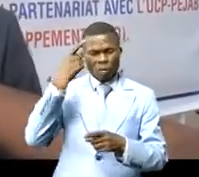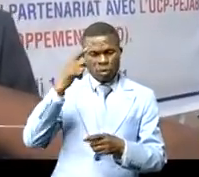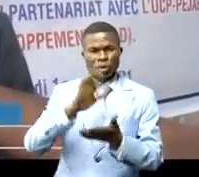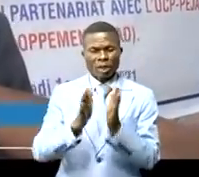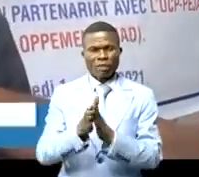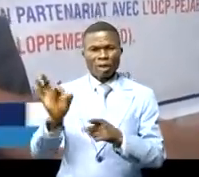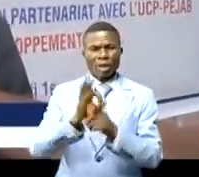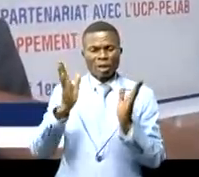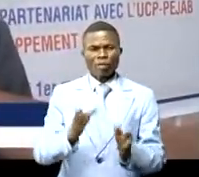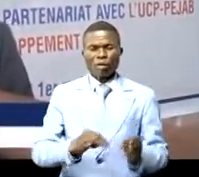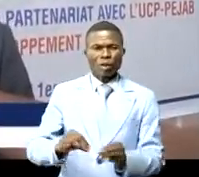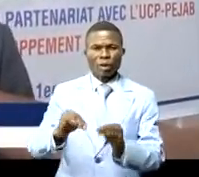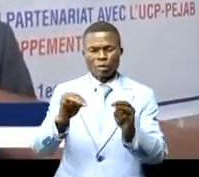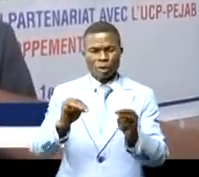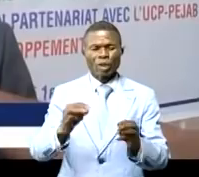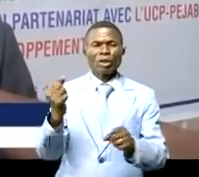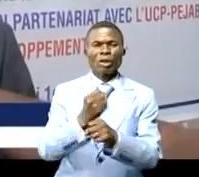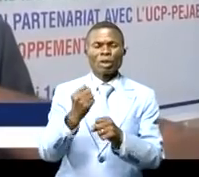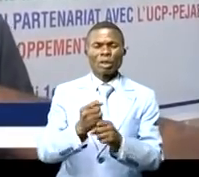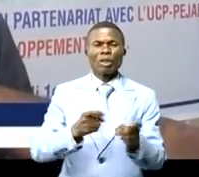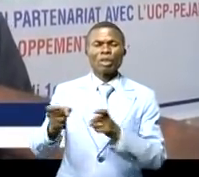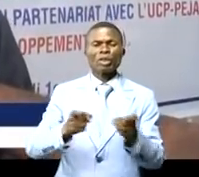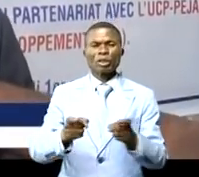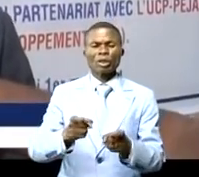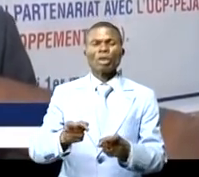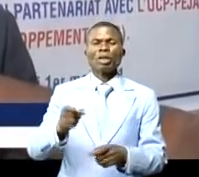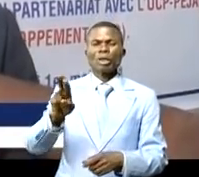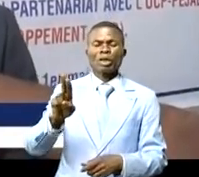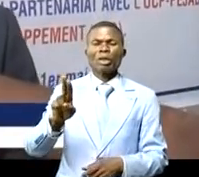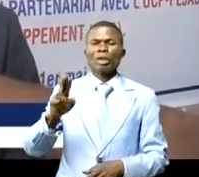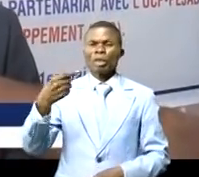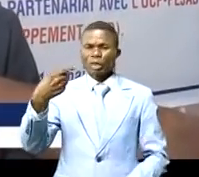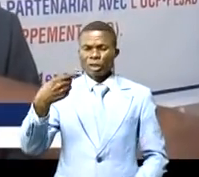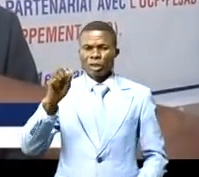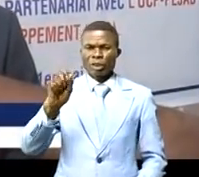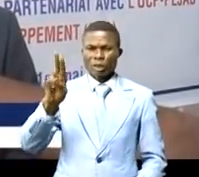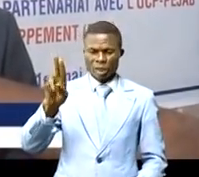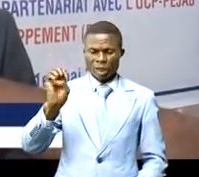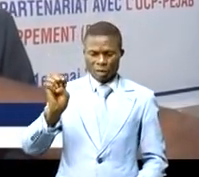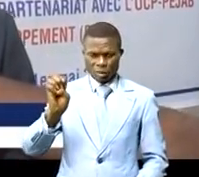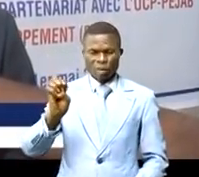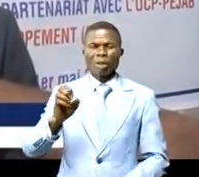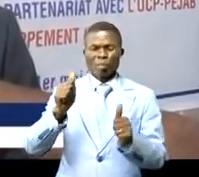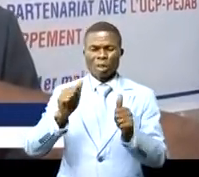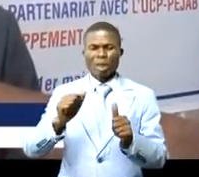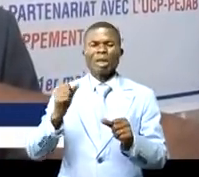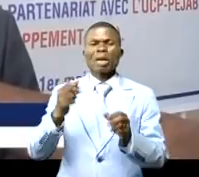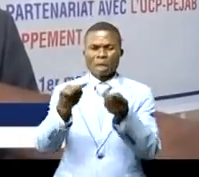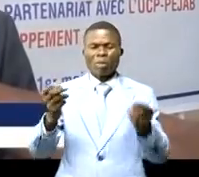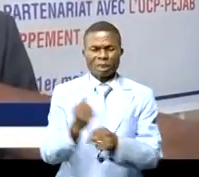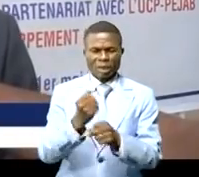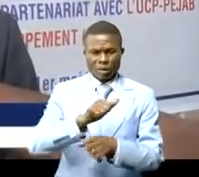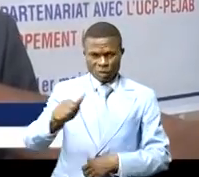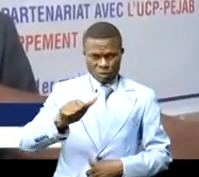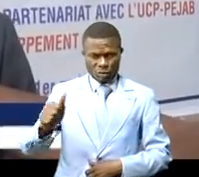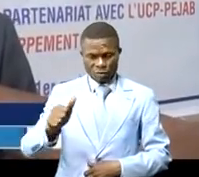en méthodologie GERM. GERM qui signifie tout simplement « Gérer mieux votre entreprise ». C'est en fait